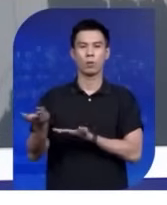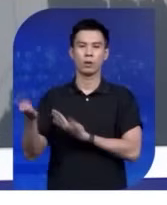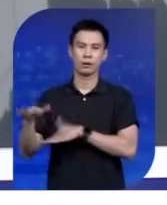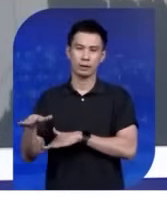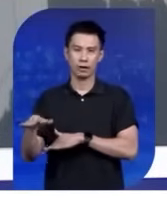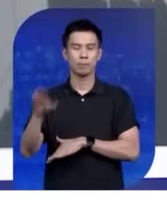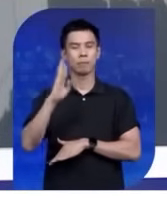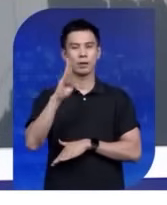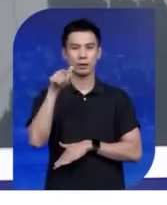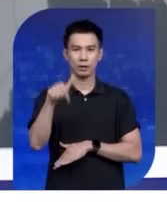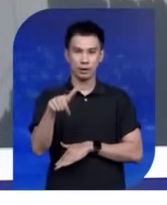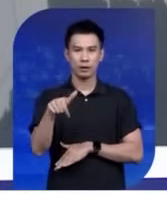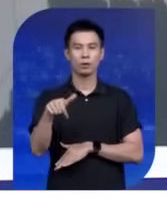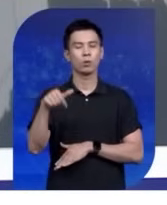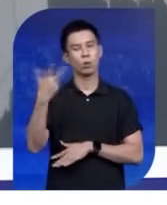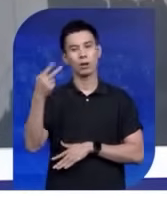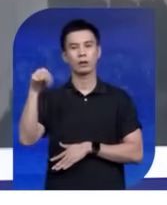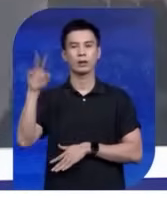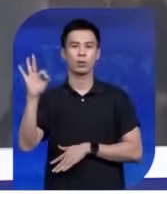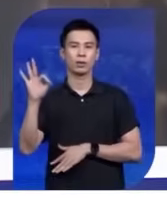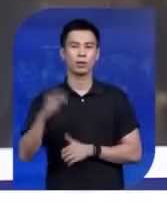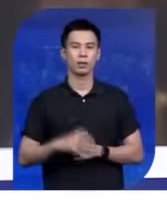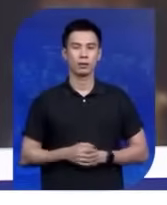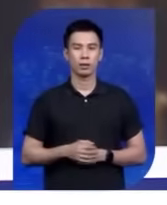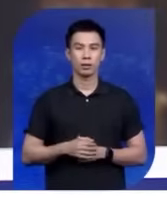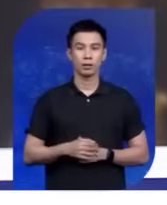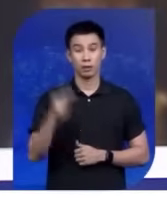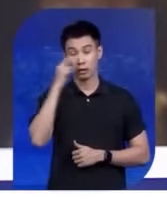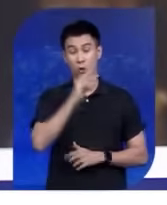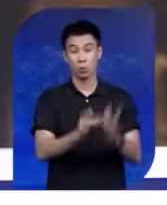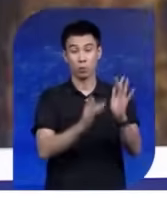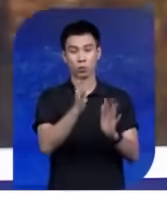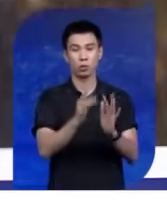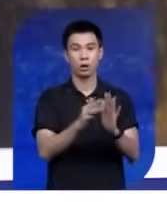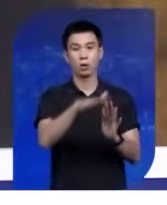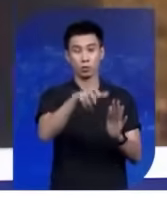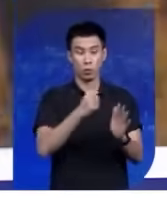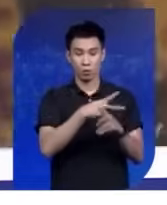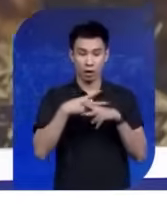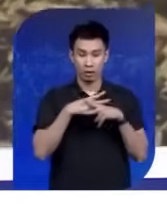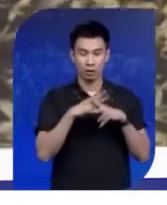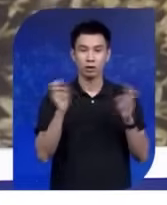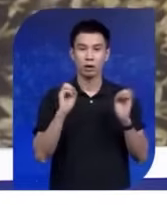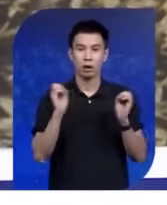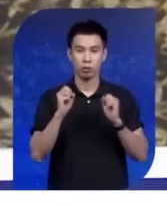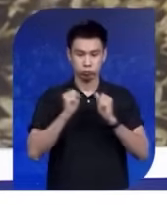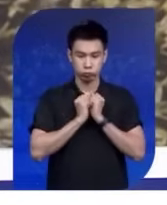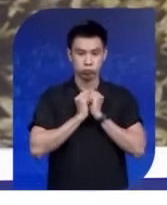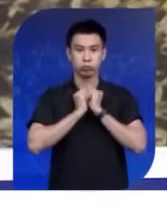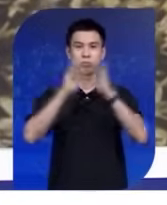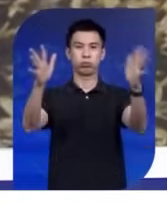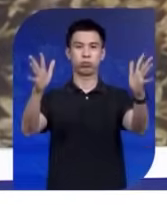Yên Ninh Thuận chỉ cần một sơ suất nhỏ trong sử dụng lửa như là đốt dẫy hay đơn giản một tàn thuốc